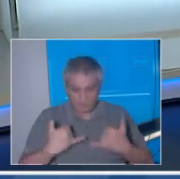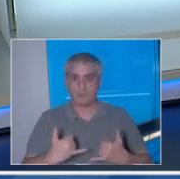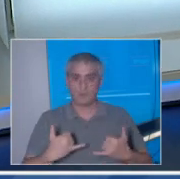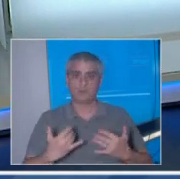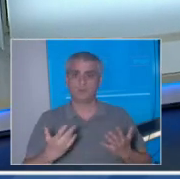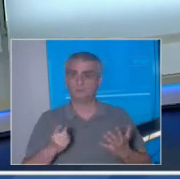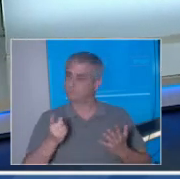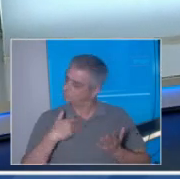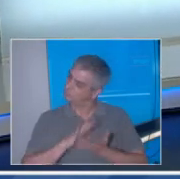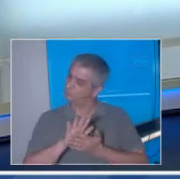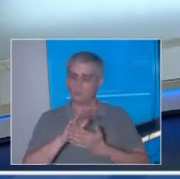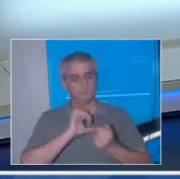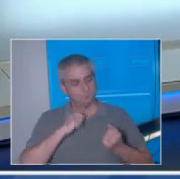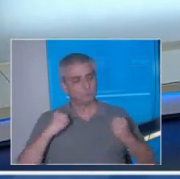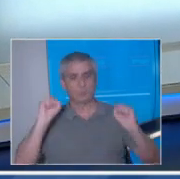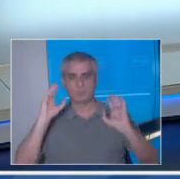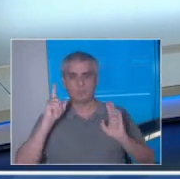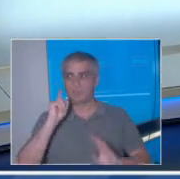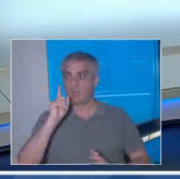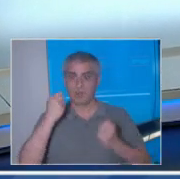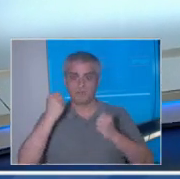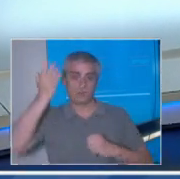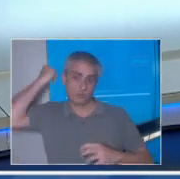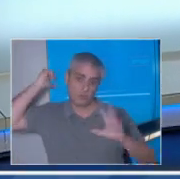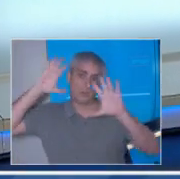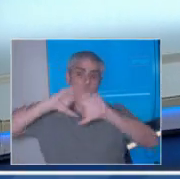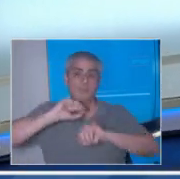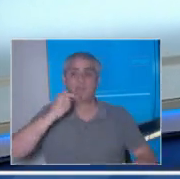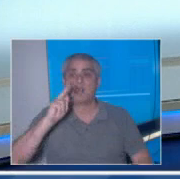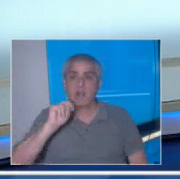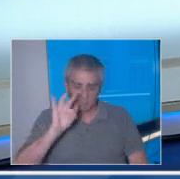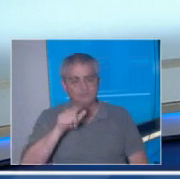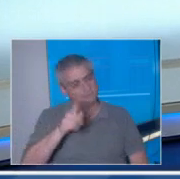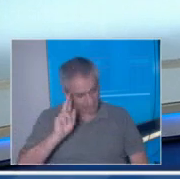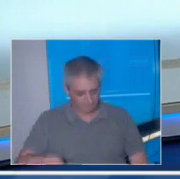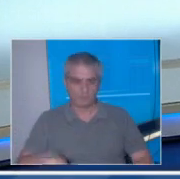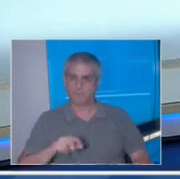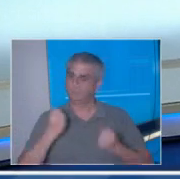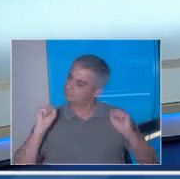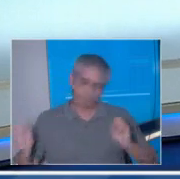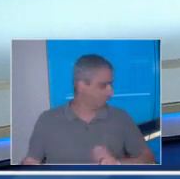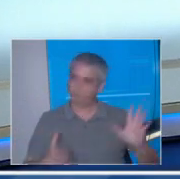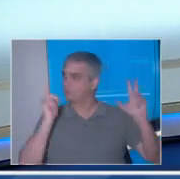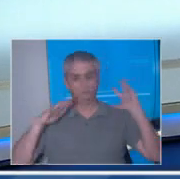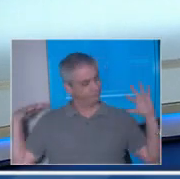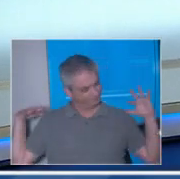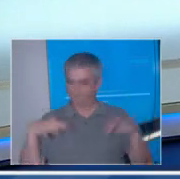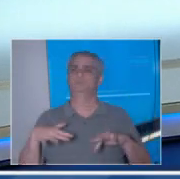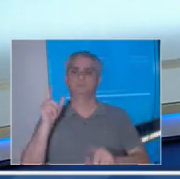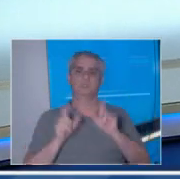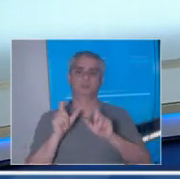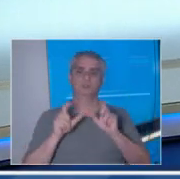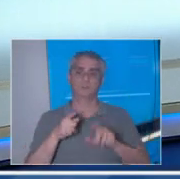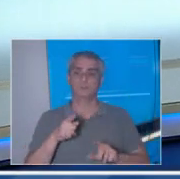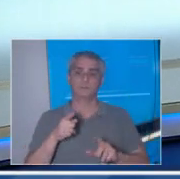מהיום להיום. אזור היה מתחס, ספונטני. ההפגנות שהיו בערב של גלנט, אלו היו הפגנות ספנטניות שהוציאו בן רגע אנשים